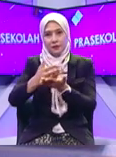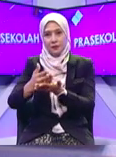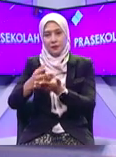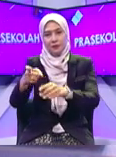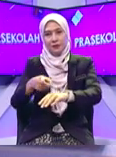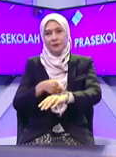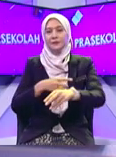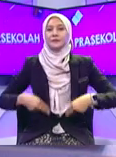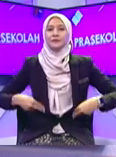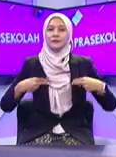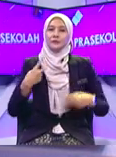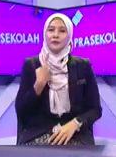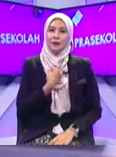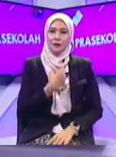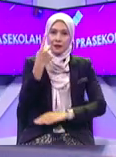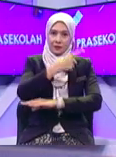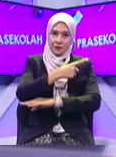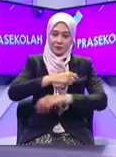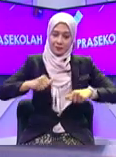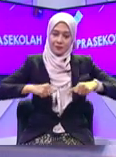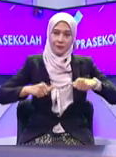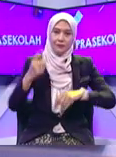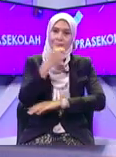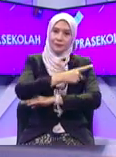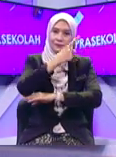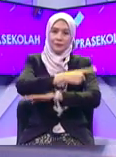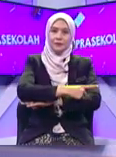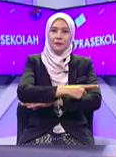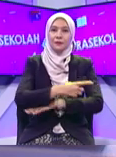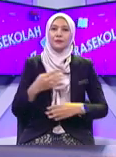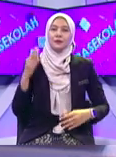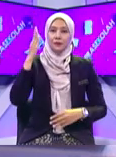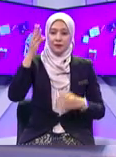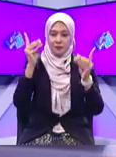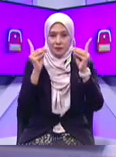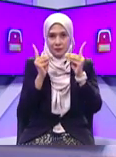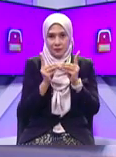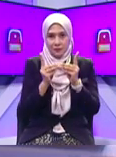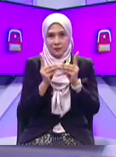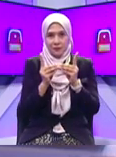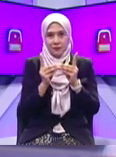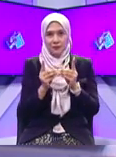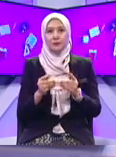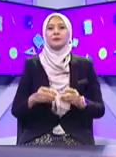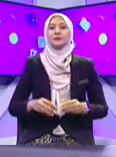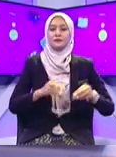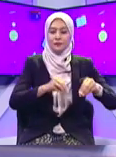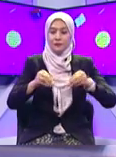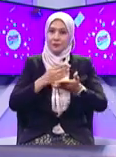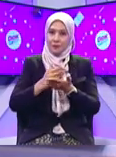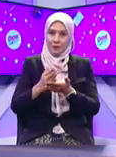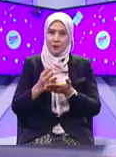permainan pun kita boleh hadapi operasi tulang dan kadang-kadang kita tengah makan kita tengah buat